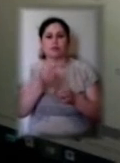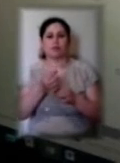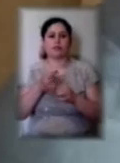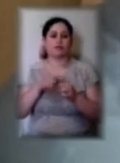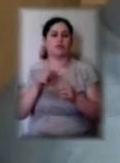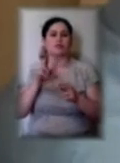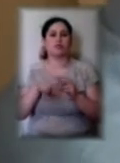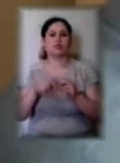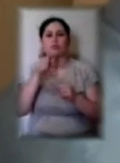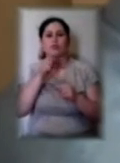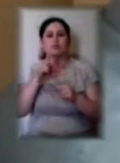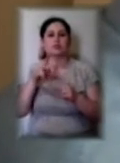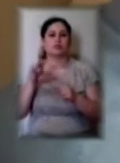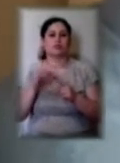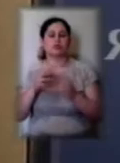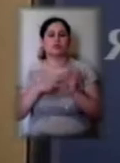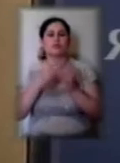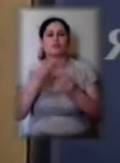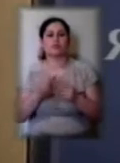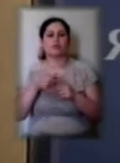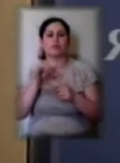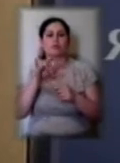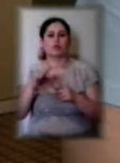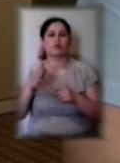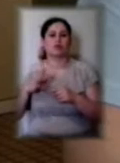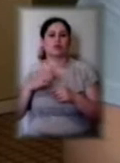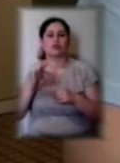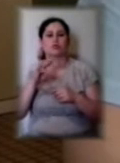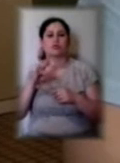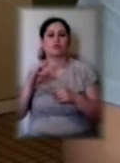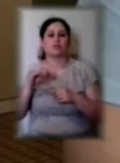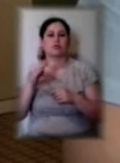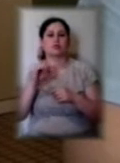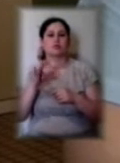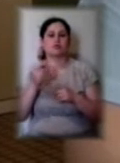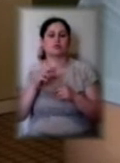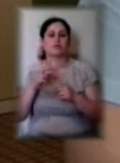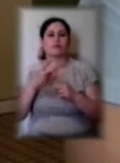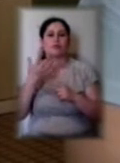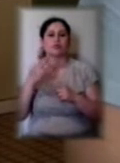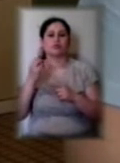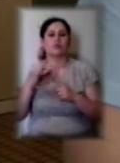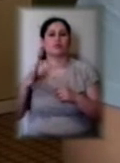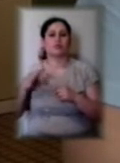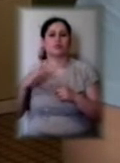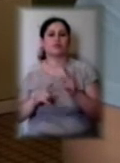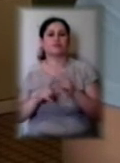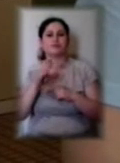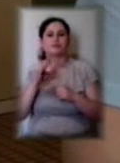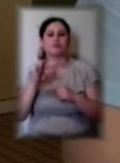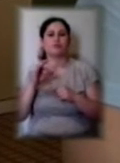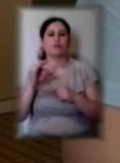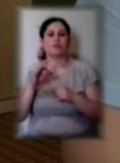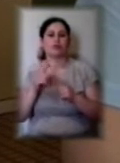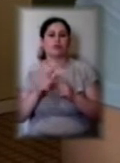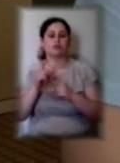пробного ЗНО за 8 днів на абітурієнтів чекає основна сесія. 25 червня ми очікуємо на початок основної сесії зовнішньо-незалежного